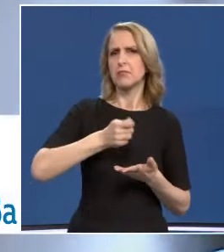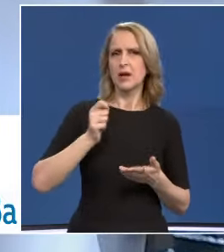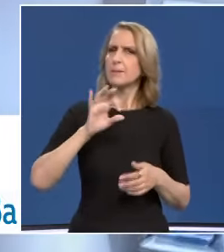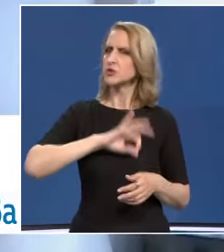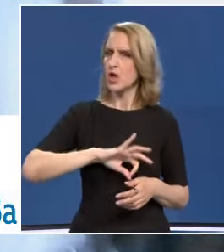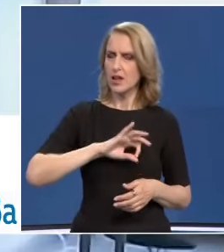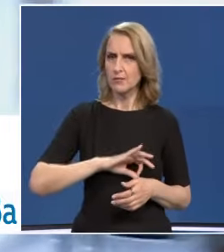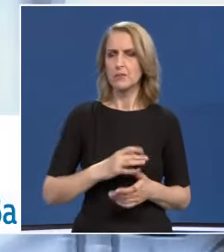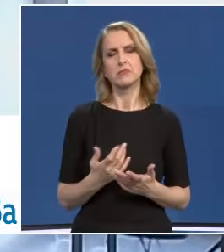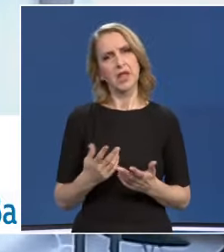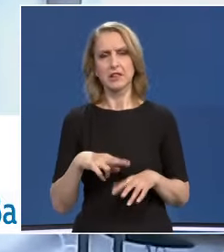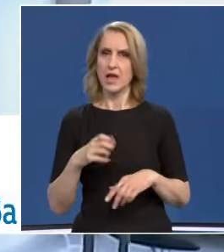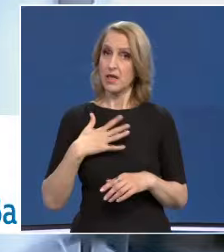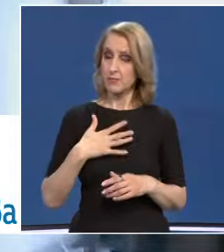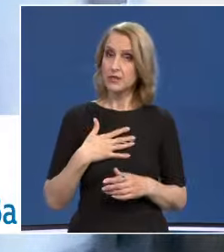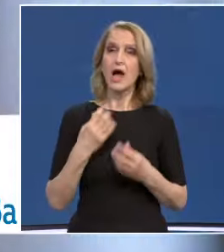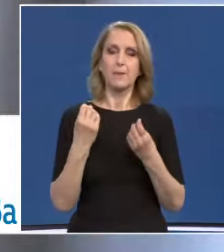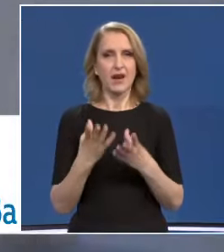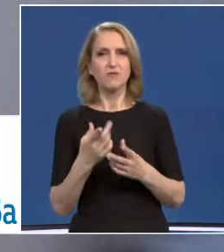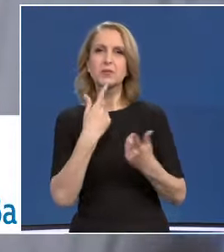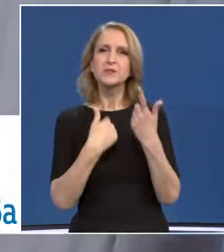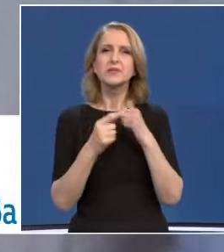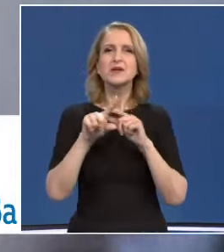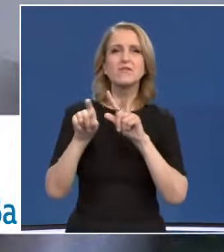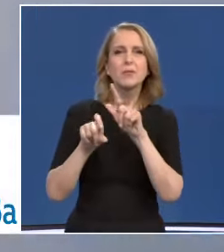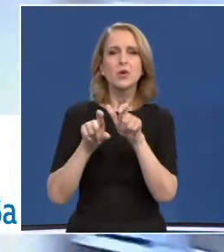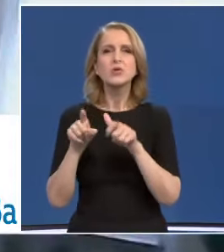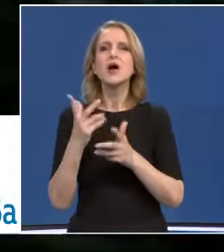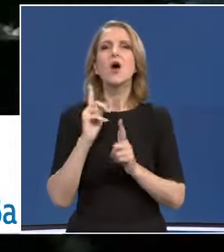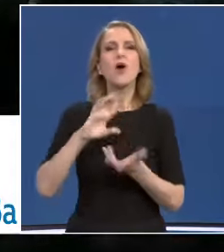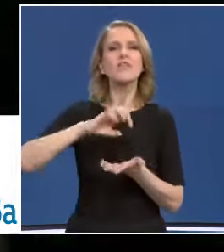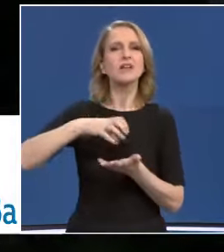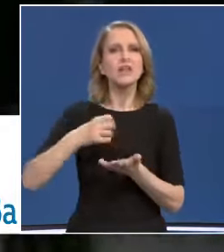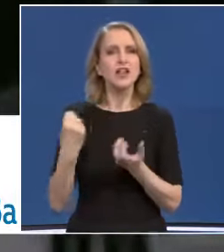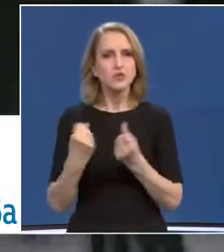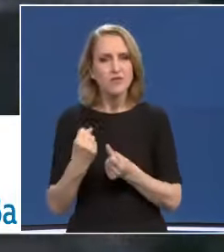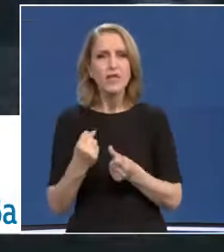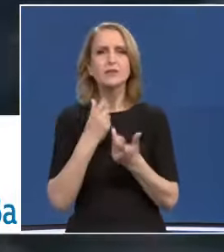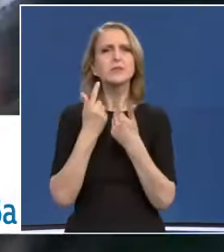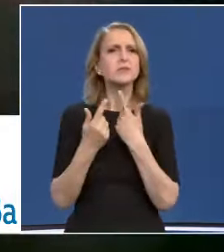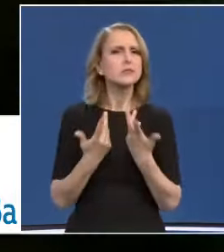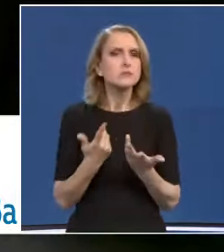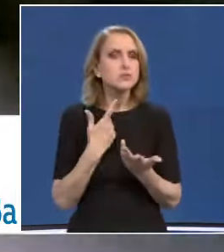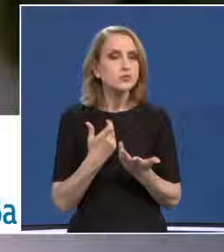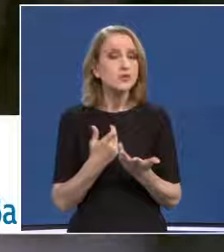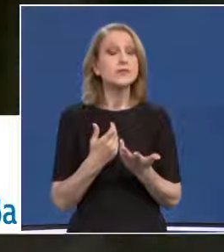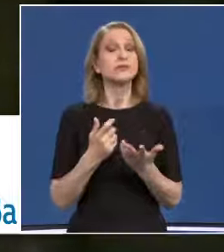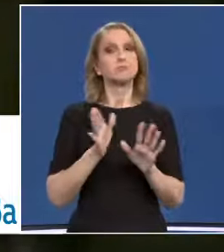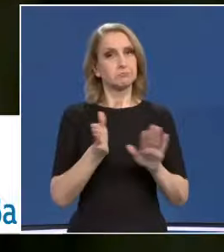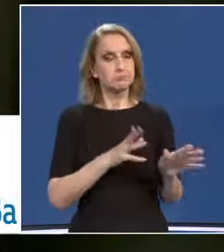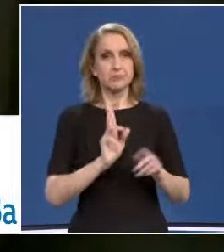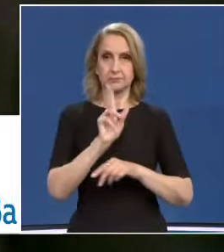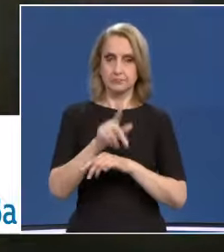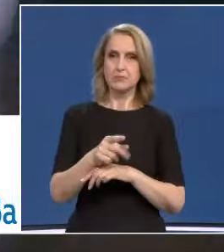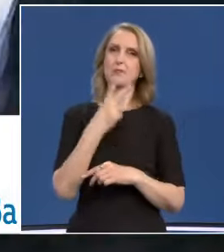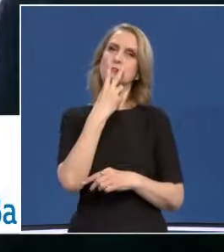апартамент с плано? Да. Сели? Да. Кой квартал? Следва лекция и демонстрация на продуктите от човек,